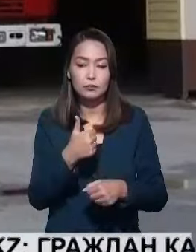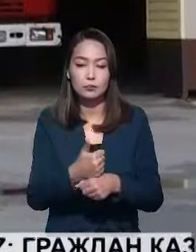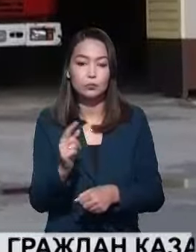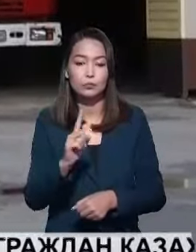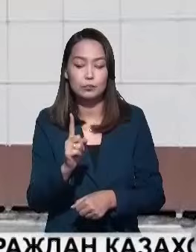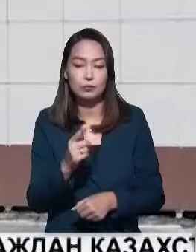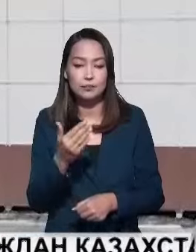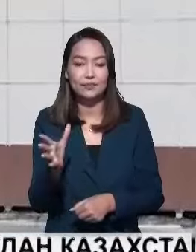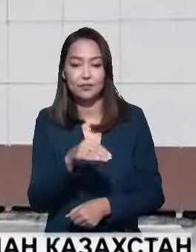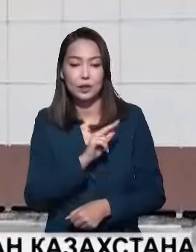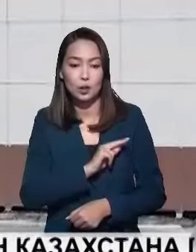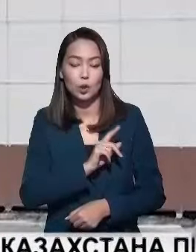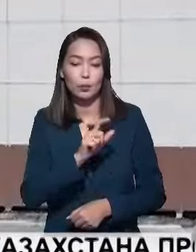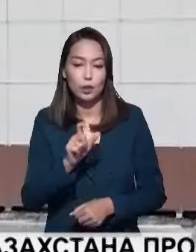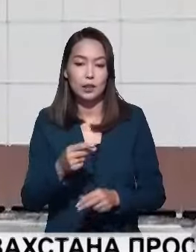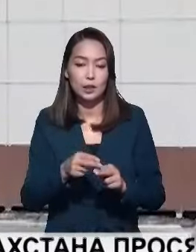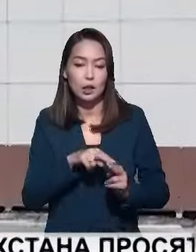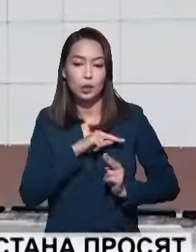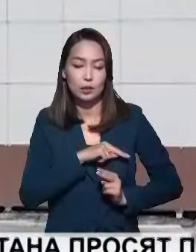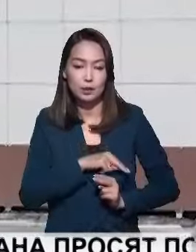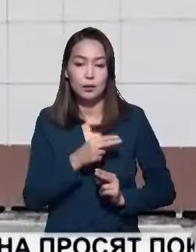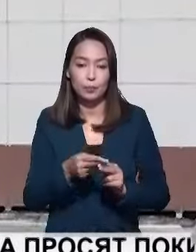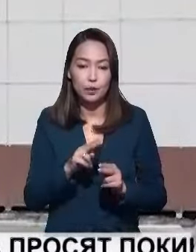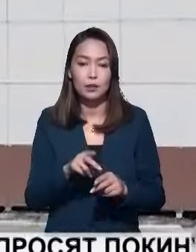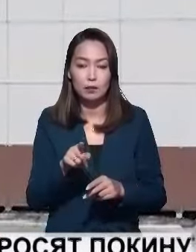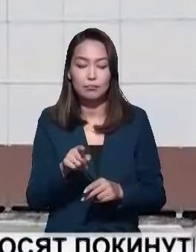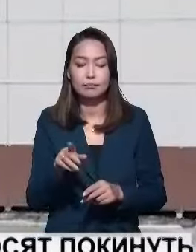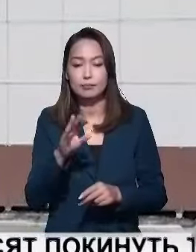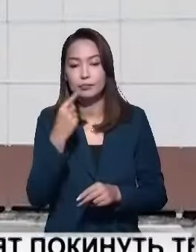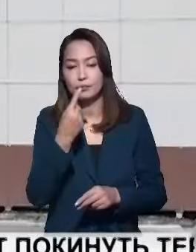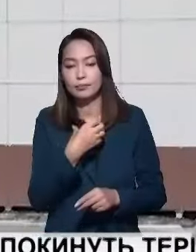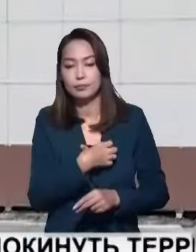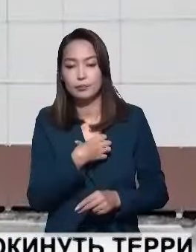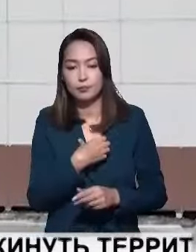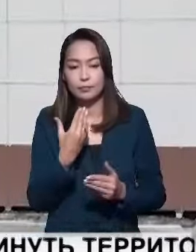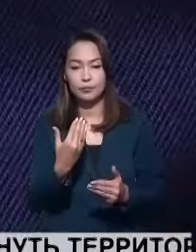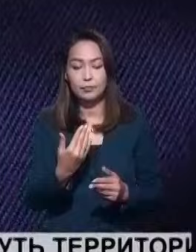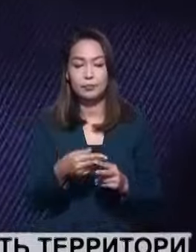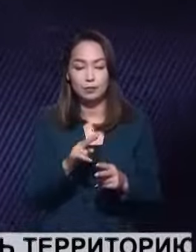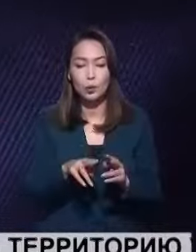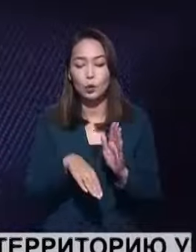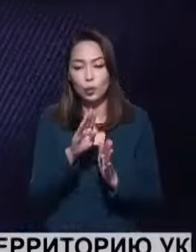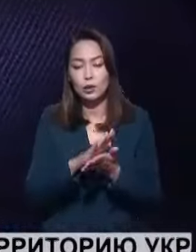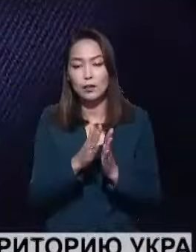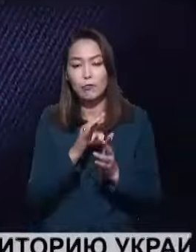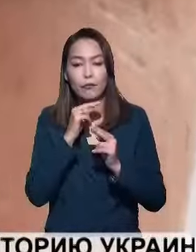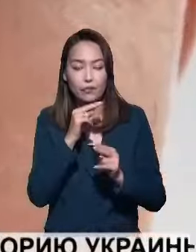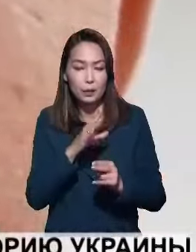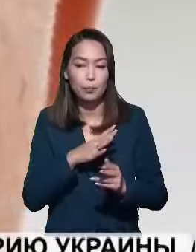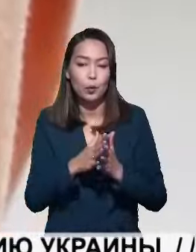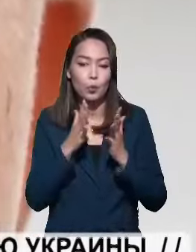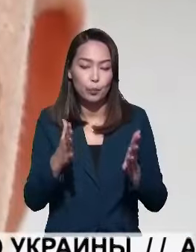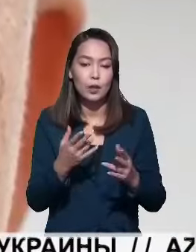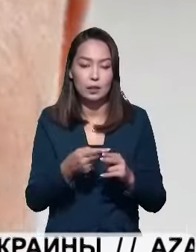это простые рабочие люди, которые трудятся днем и ночью. Вот надо их как бы, состояние улучшивать, внимание больше на них уделять.